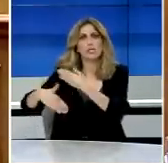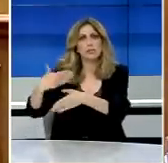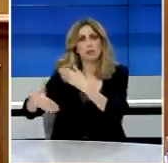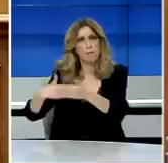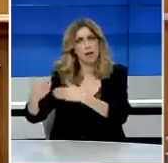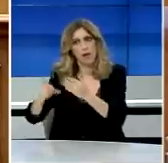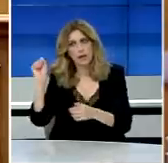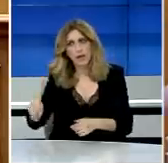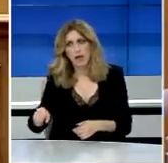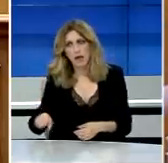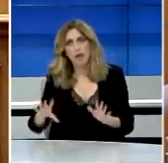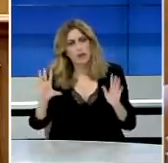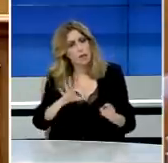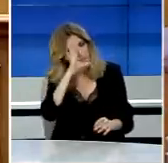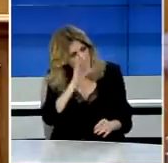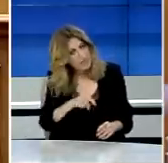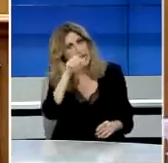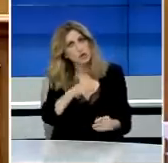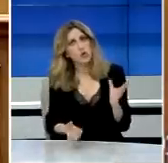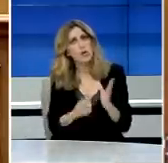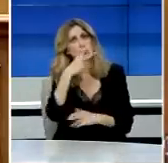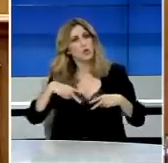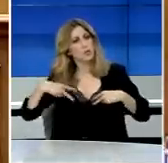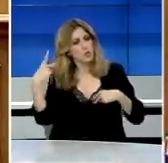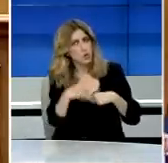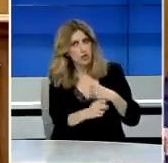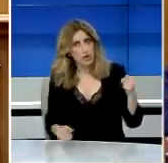ράγες στηρίζεται. Αλλά όχι και να μας λέτε ότι εσείς τα κάνατε.